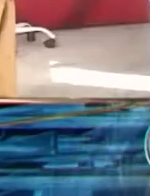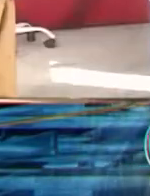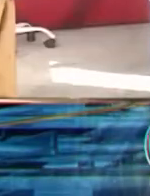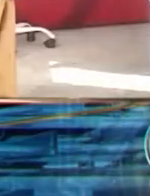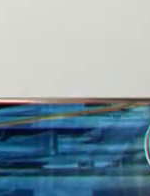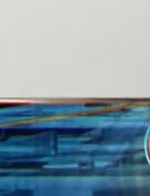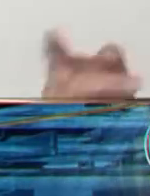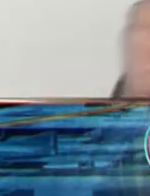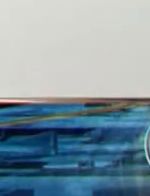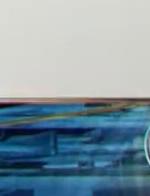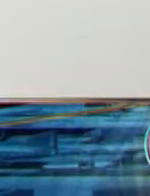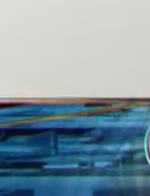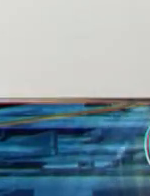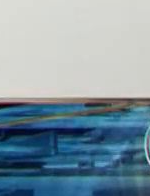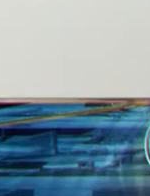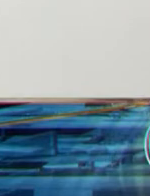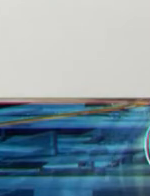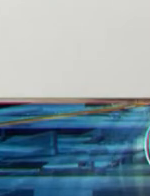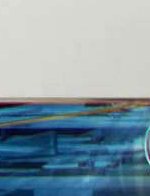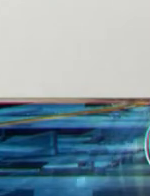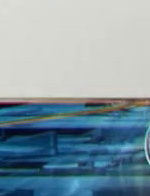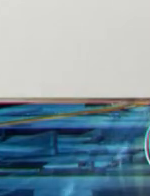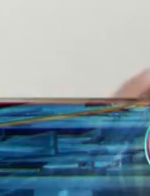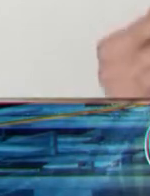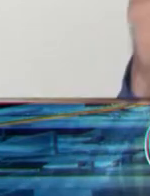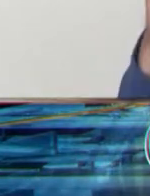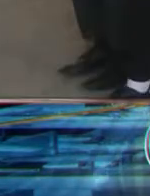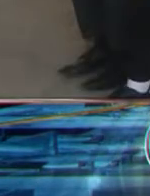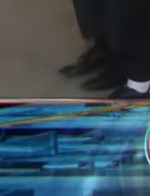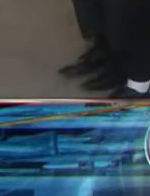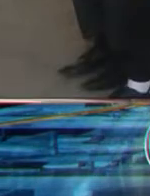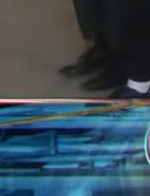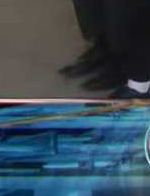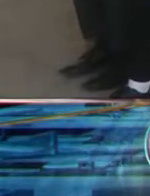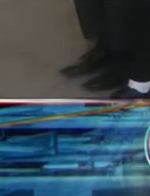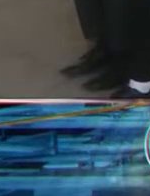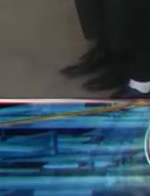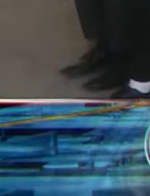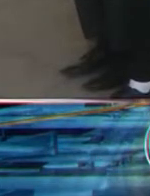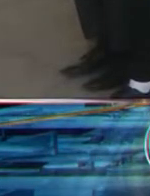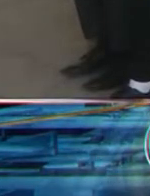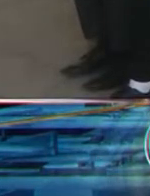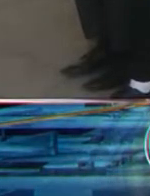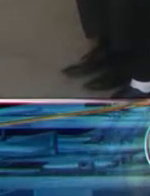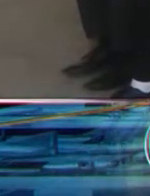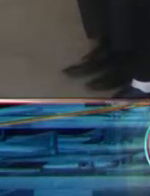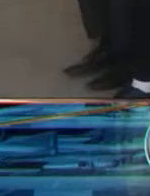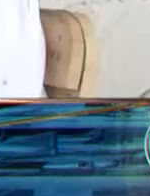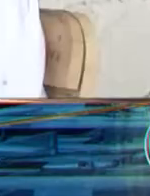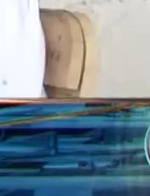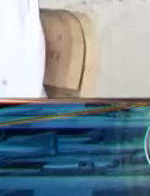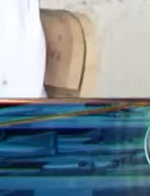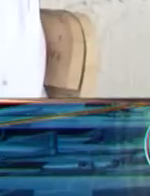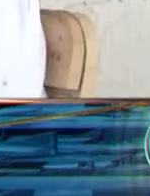Не умеешь – научим. Самостоятельно пользоваться электронными услугами правительства для граждан учат в городах и селах